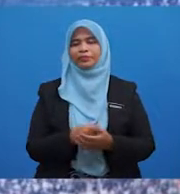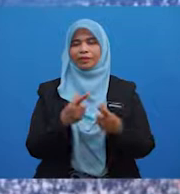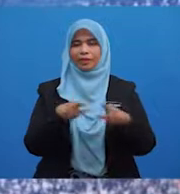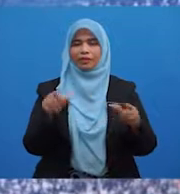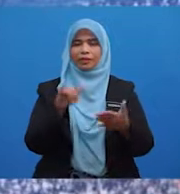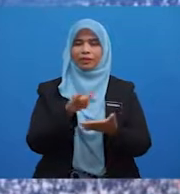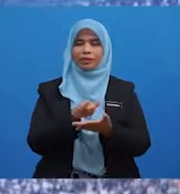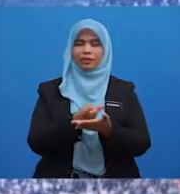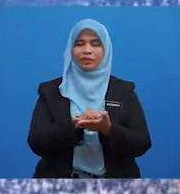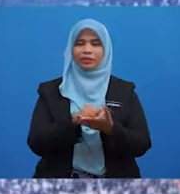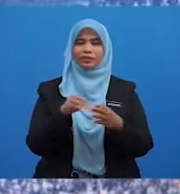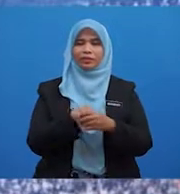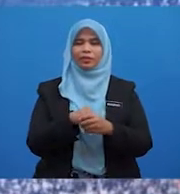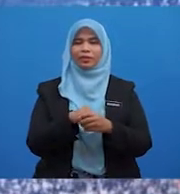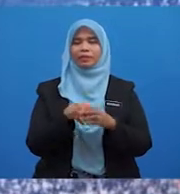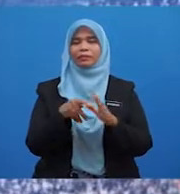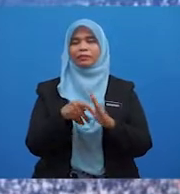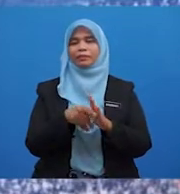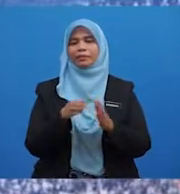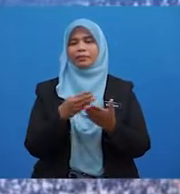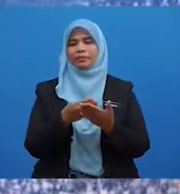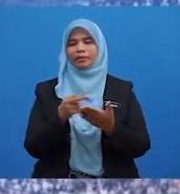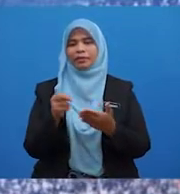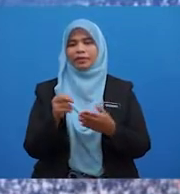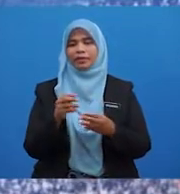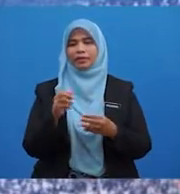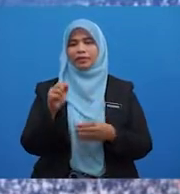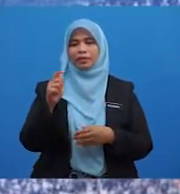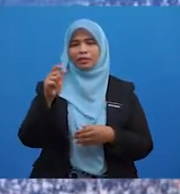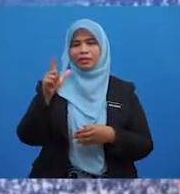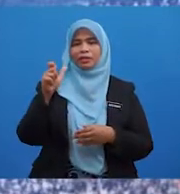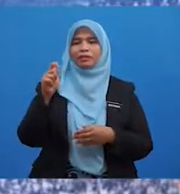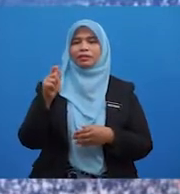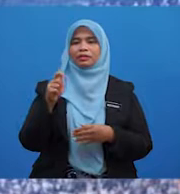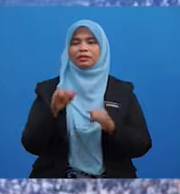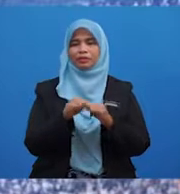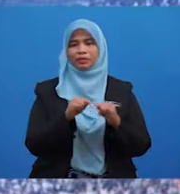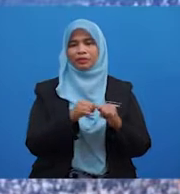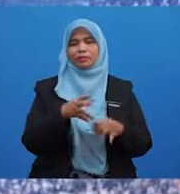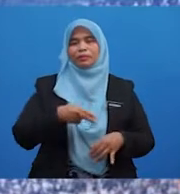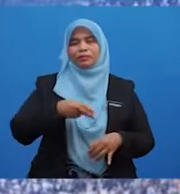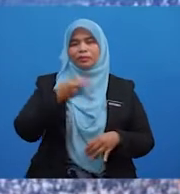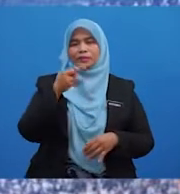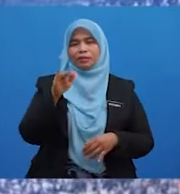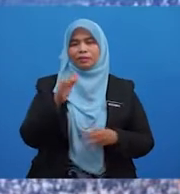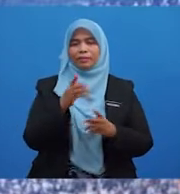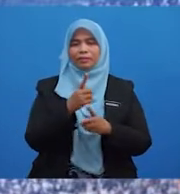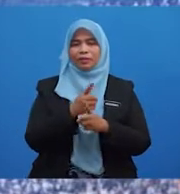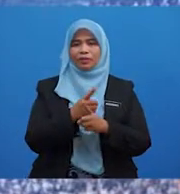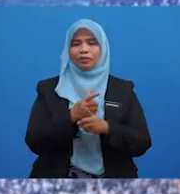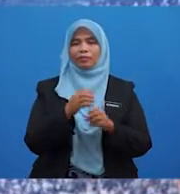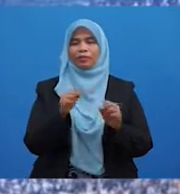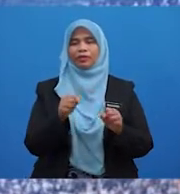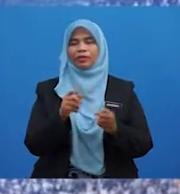itu, dalam sesi pemulihan atlet, pernafasan dengan rentak yang betul adalah penting untuk memaksimumkan